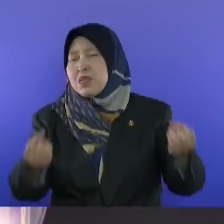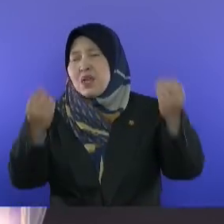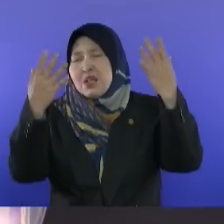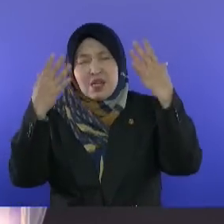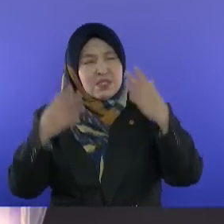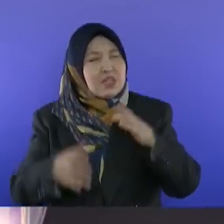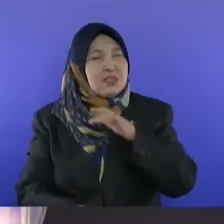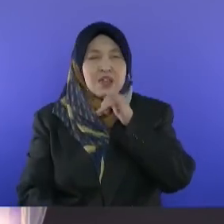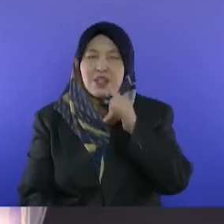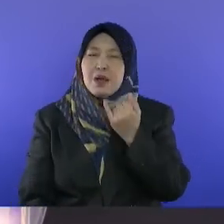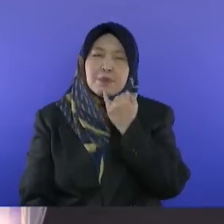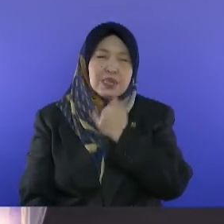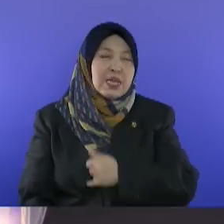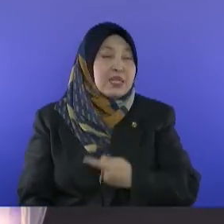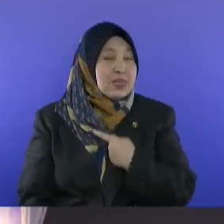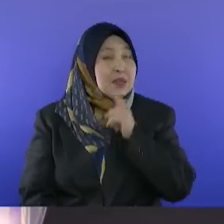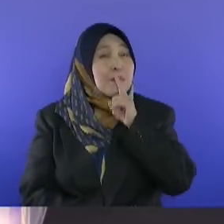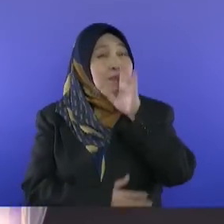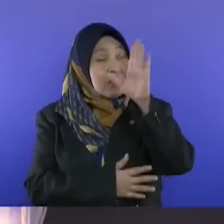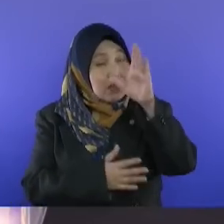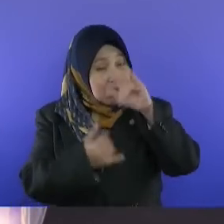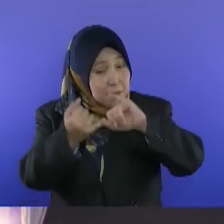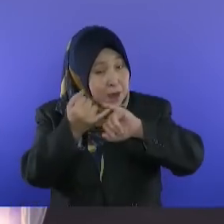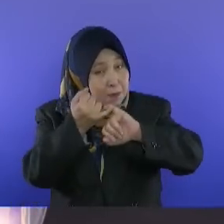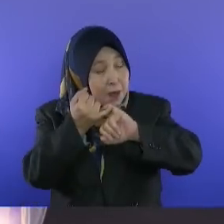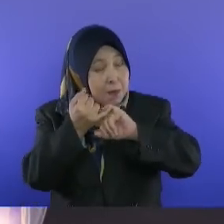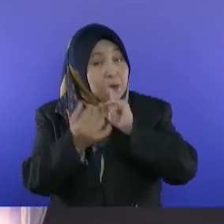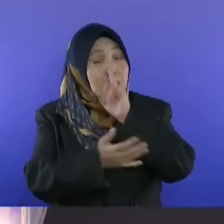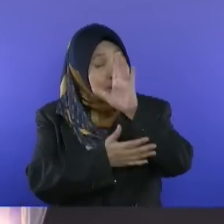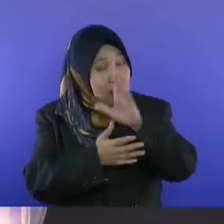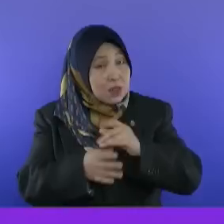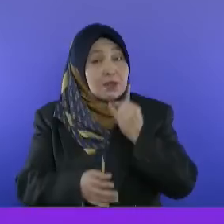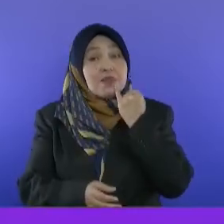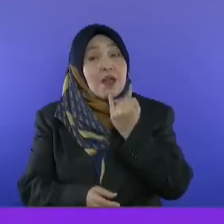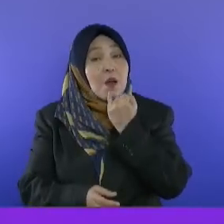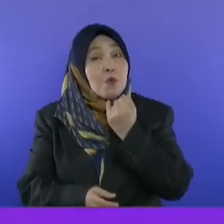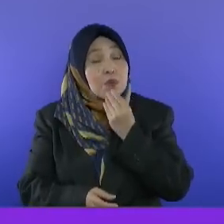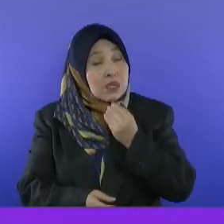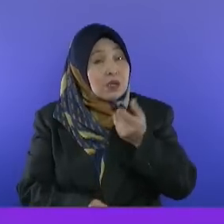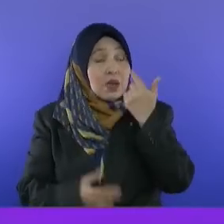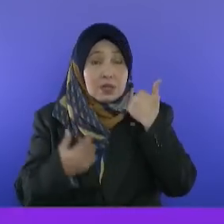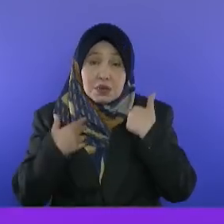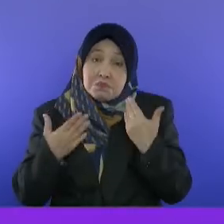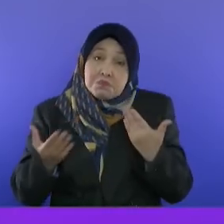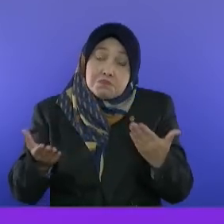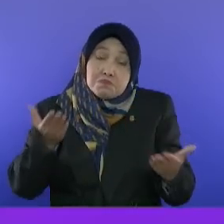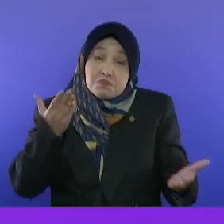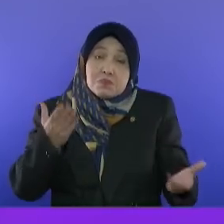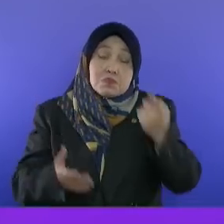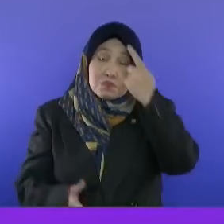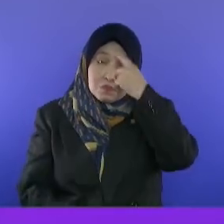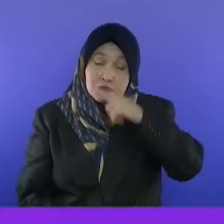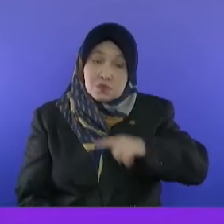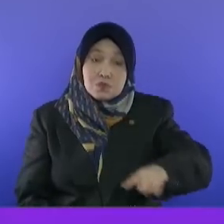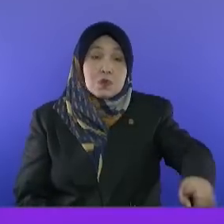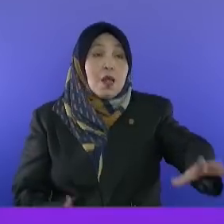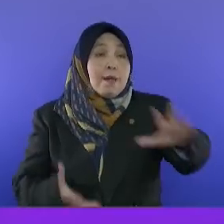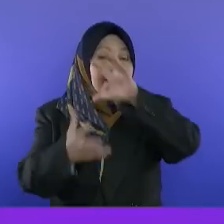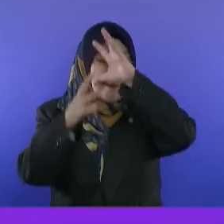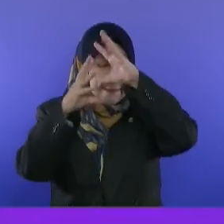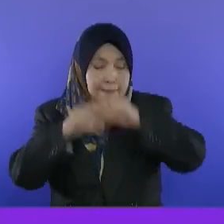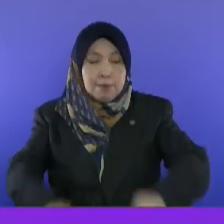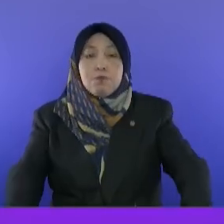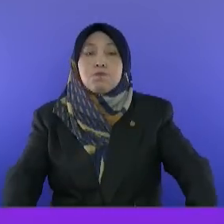kalau kita ingin berjanji dengan mereka berjaga-jaga karena mereka ada kemungkinan untuk meranapkan